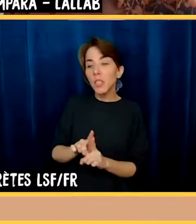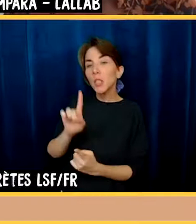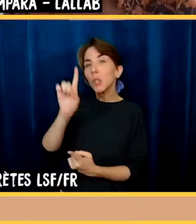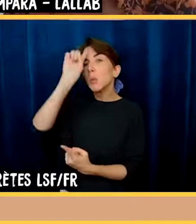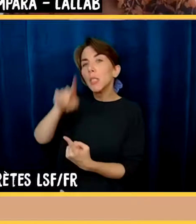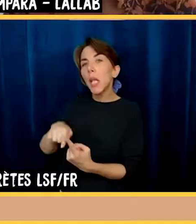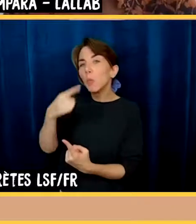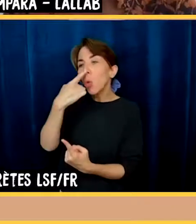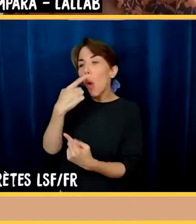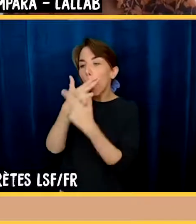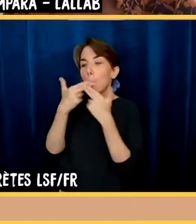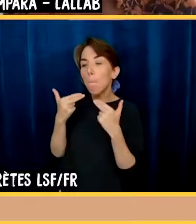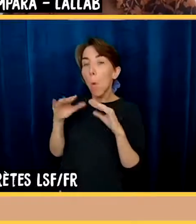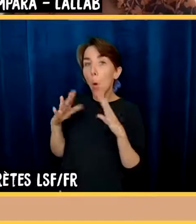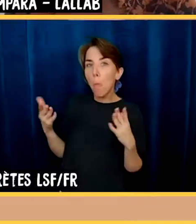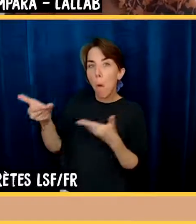vous abordez?